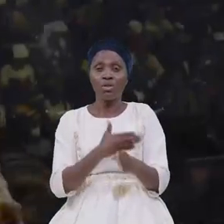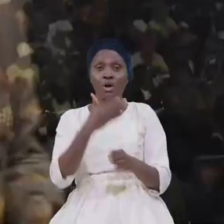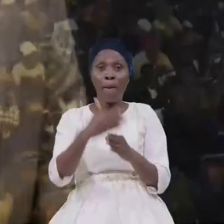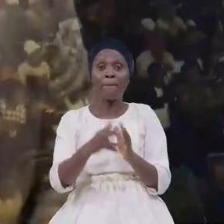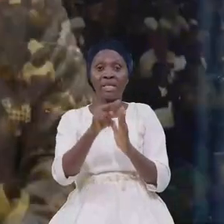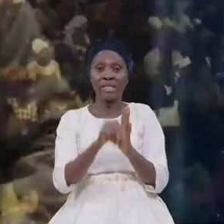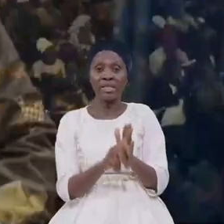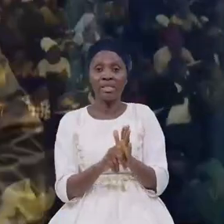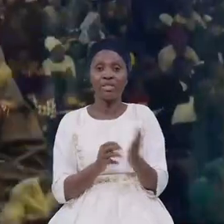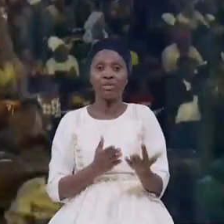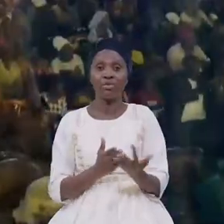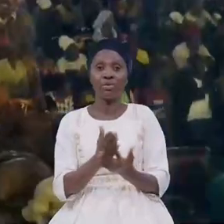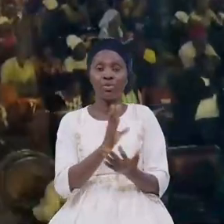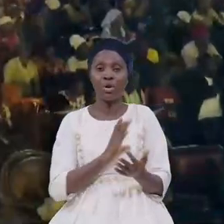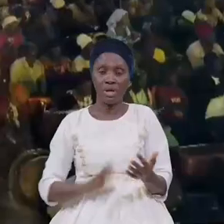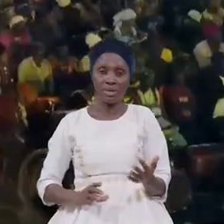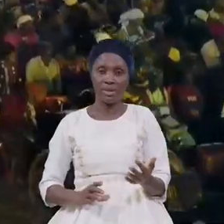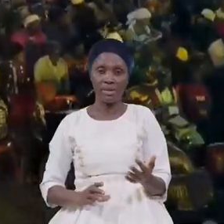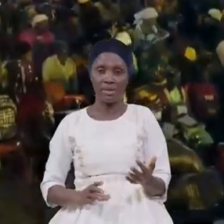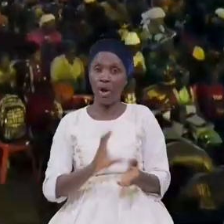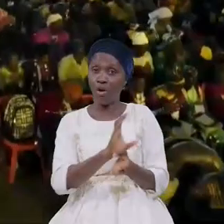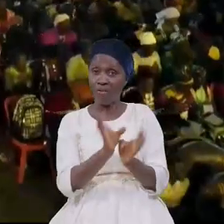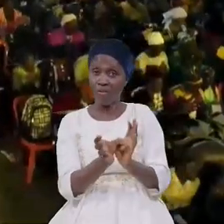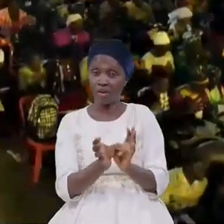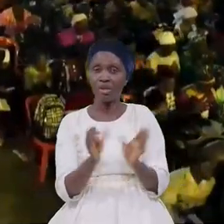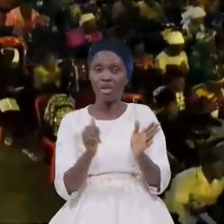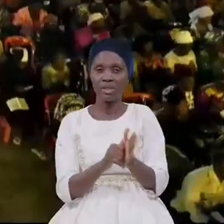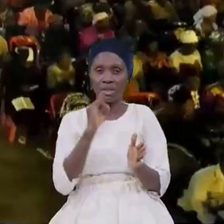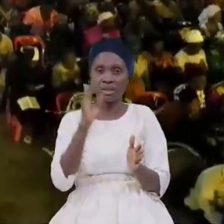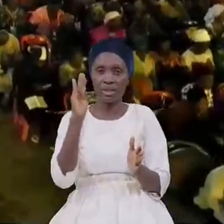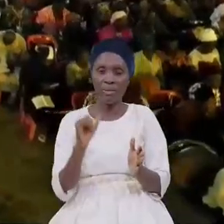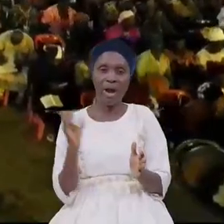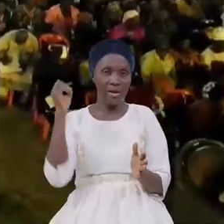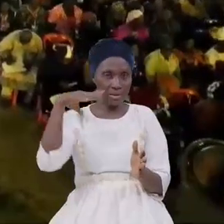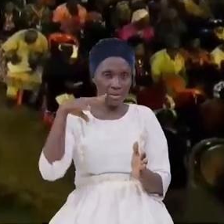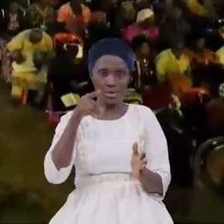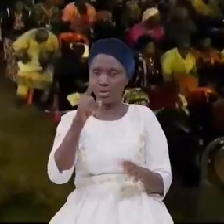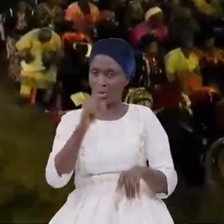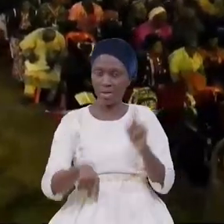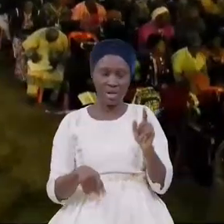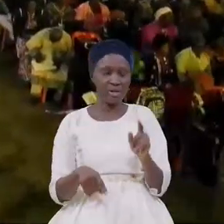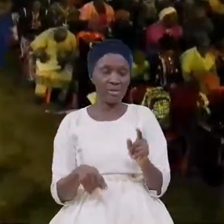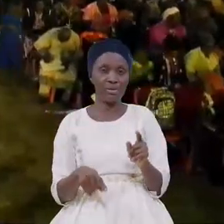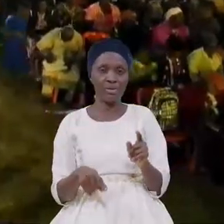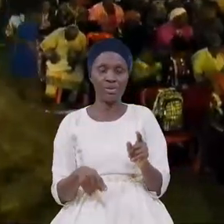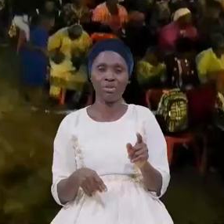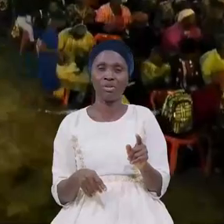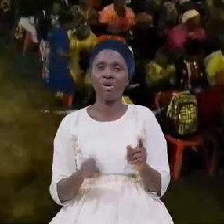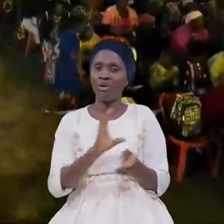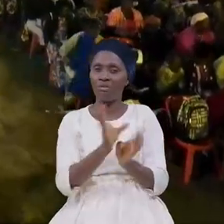C'est pas la grâce. Vous ne pouvez pas plonger votre main dans votre cœur